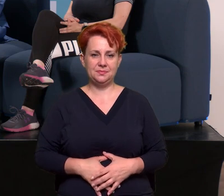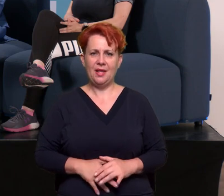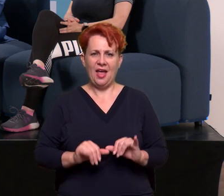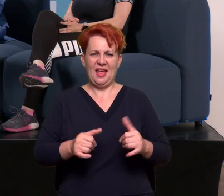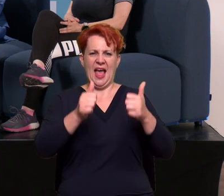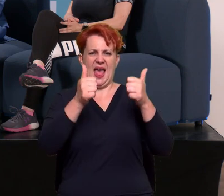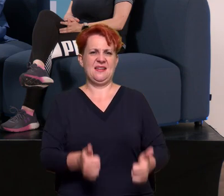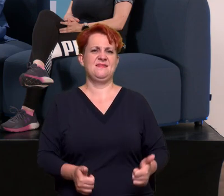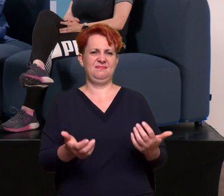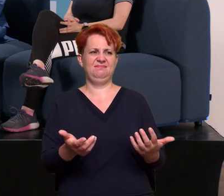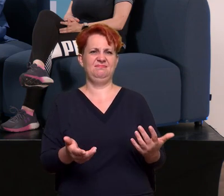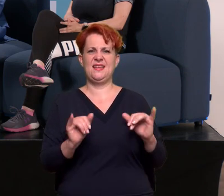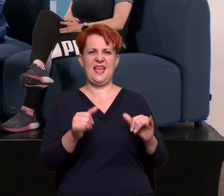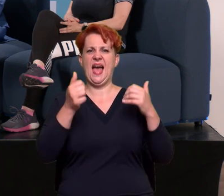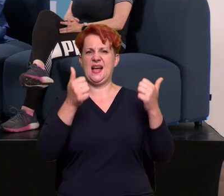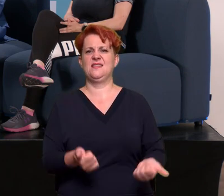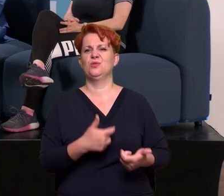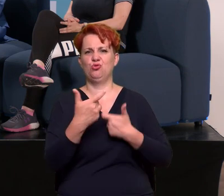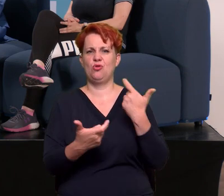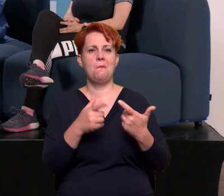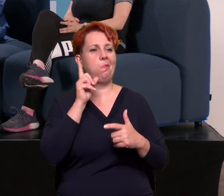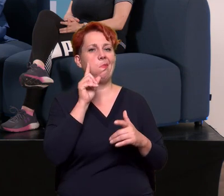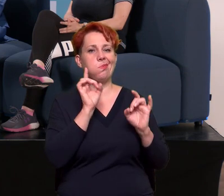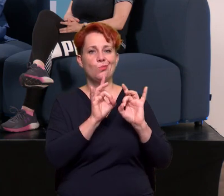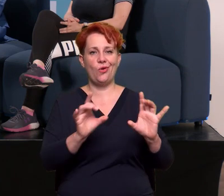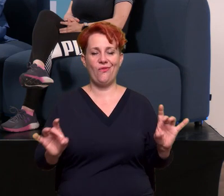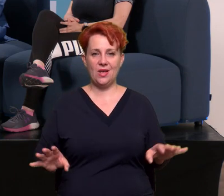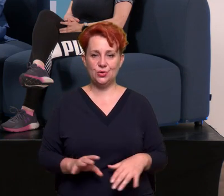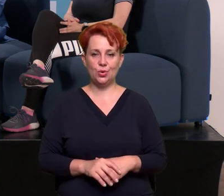Jak to się stało, panie profesorze?